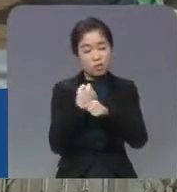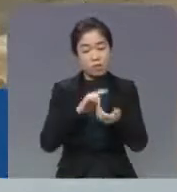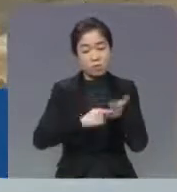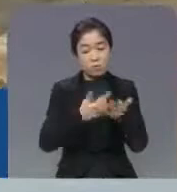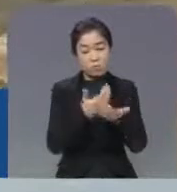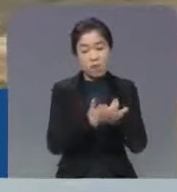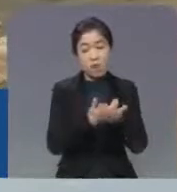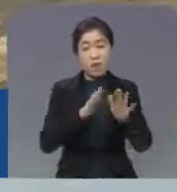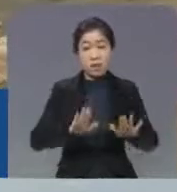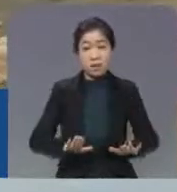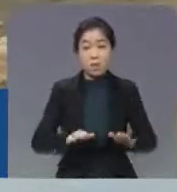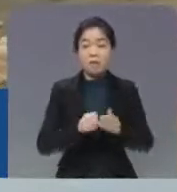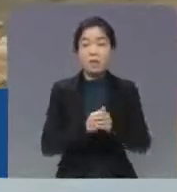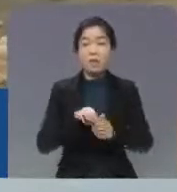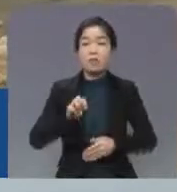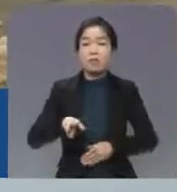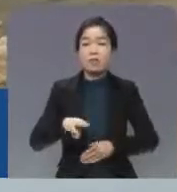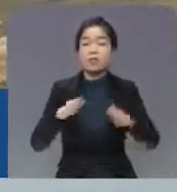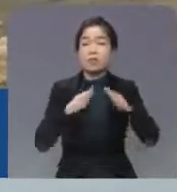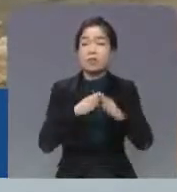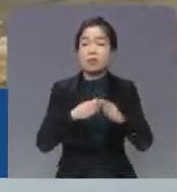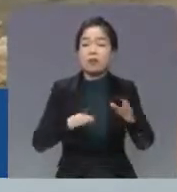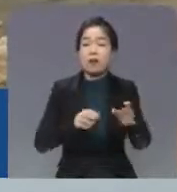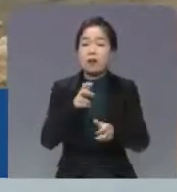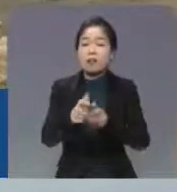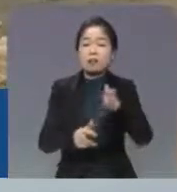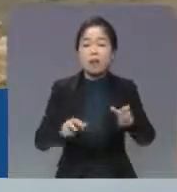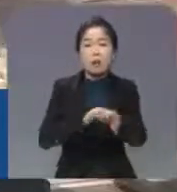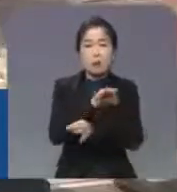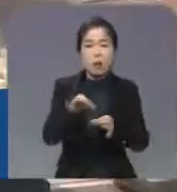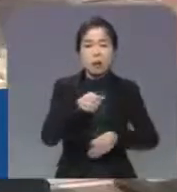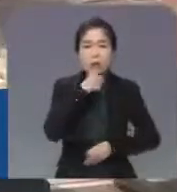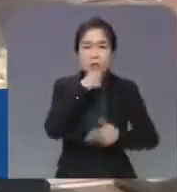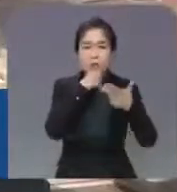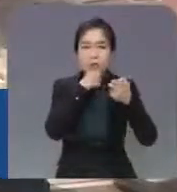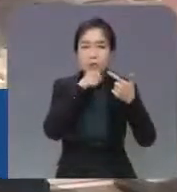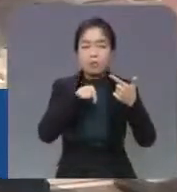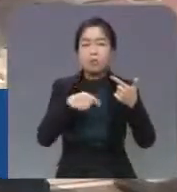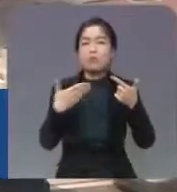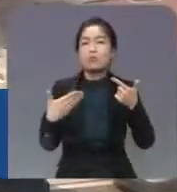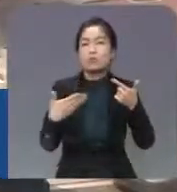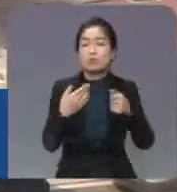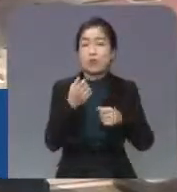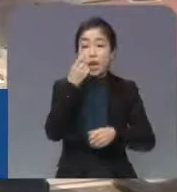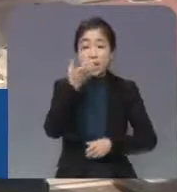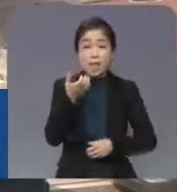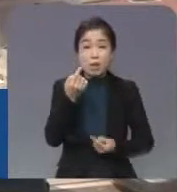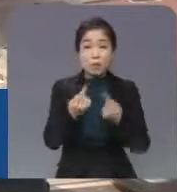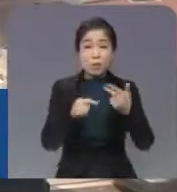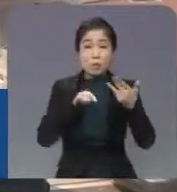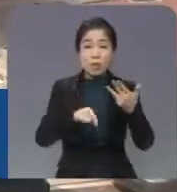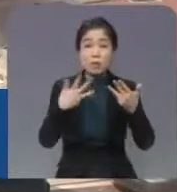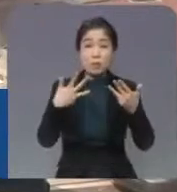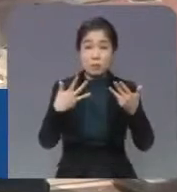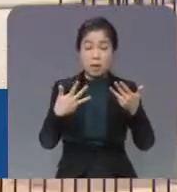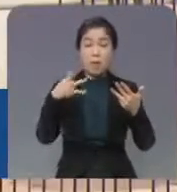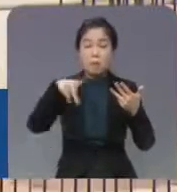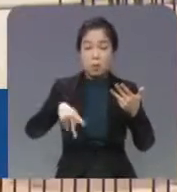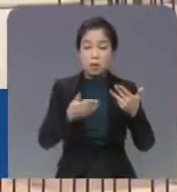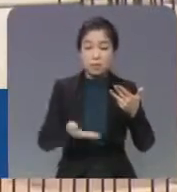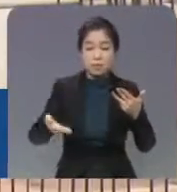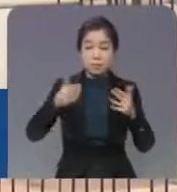보면 이번 달 광주의 주택사업 경기 실사지수는 76.9로 지난달보다 8.8포인트가